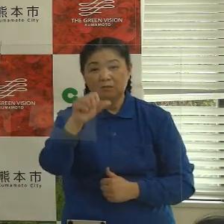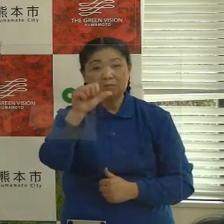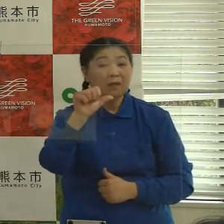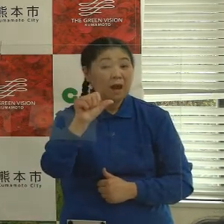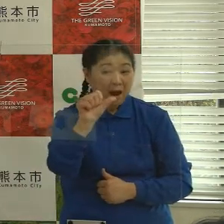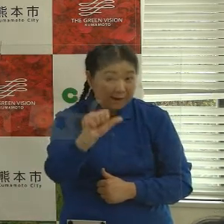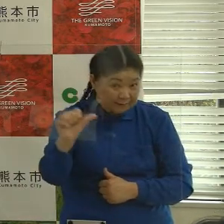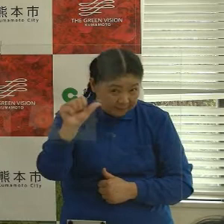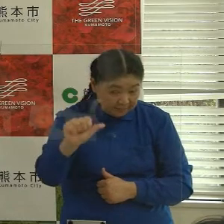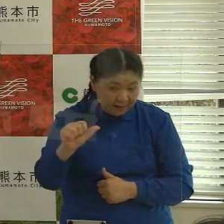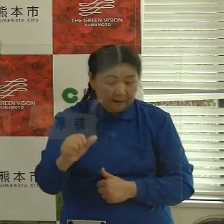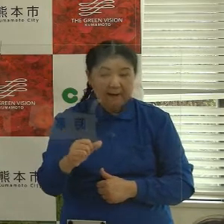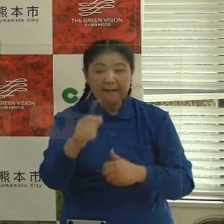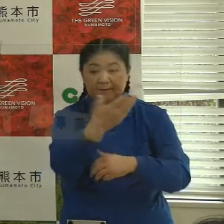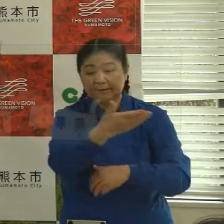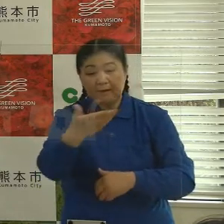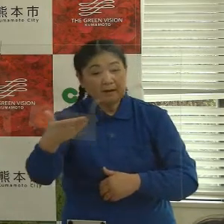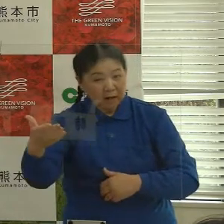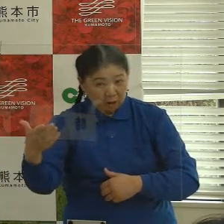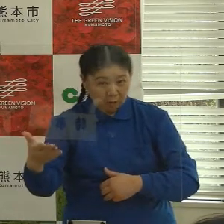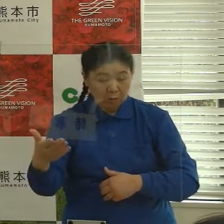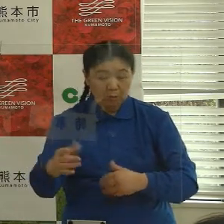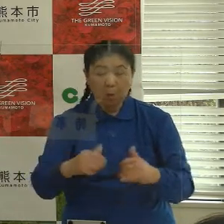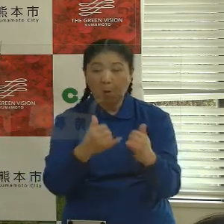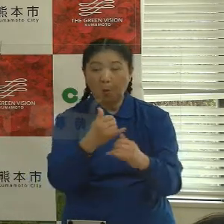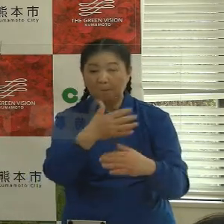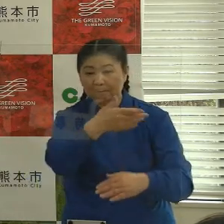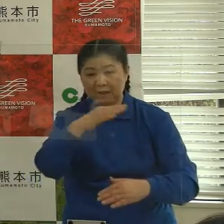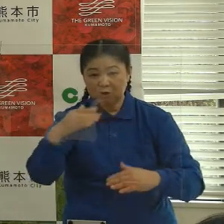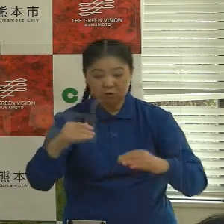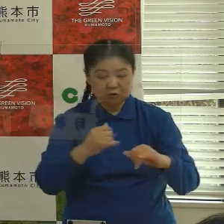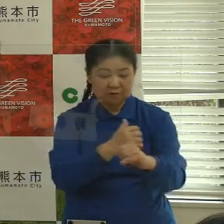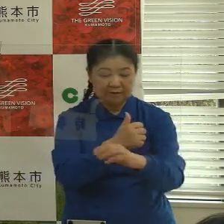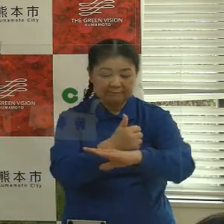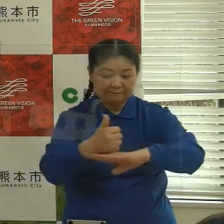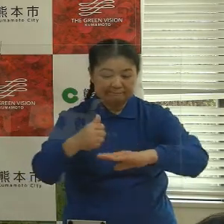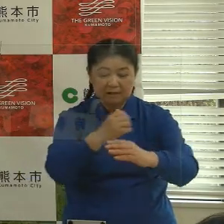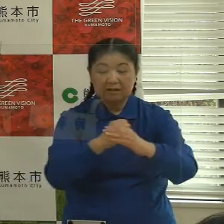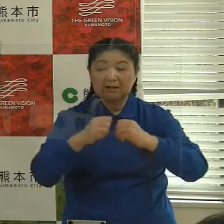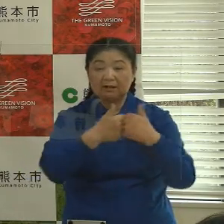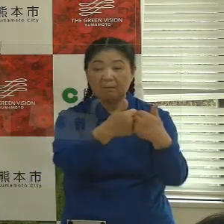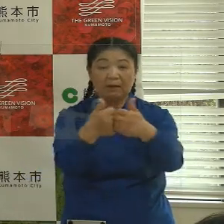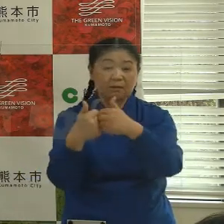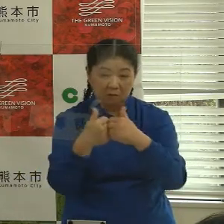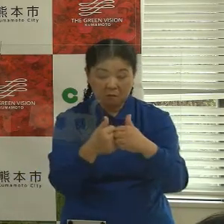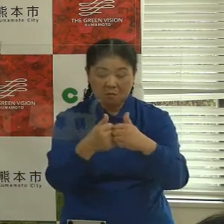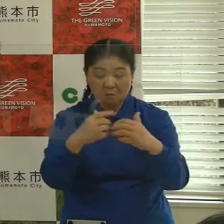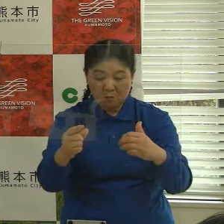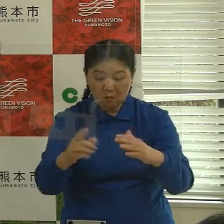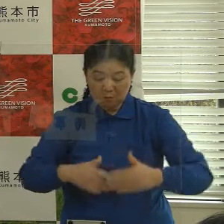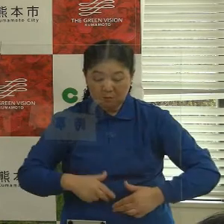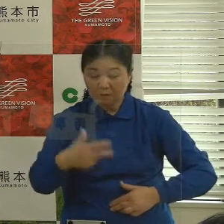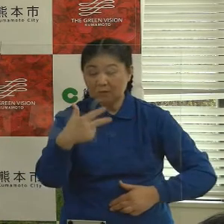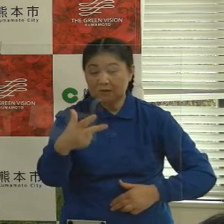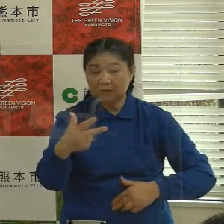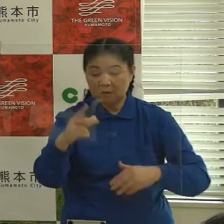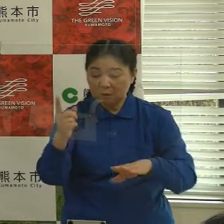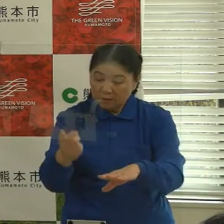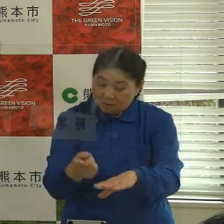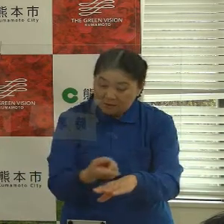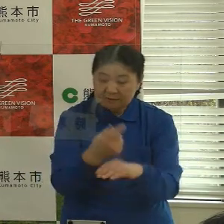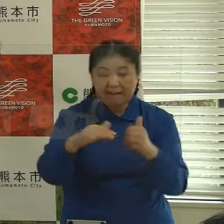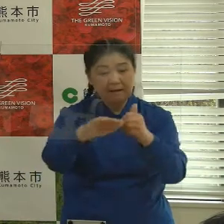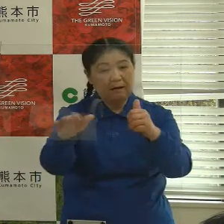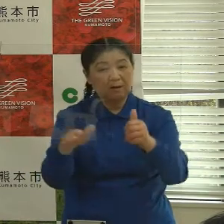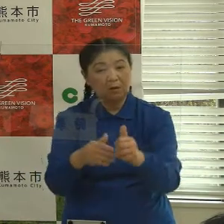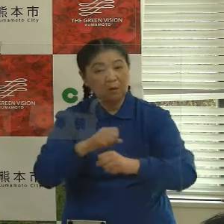洋水サミットを契機に震災からの力強い復興と本市の恵まれた自然環境を生かしたさまざまな